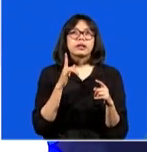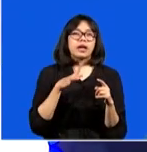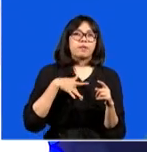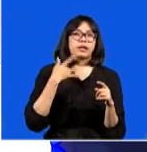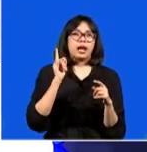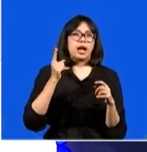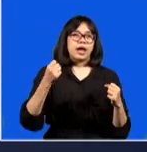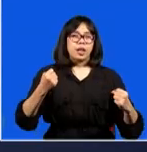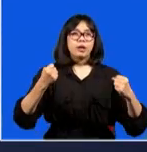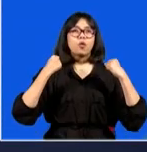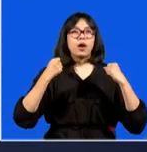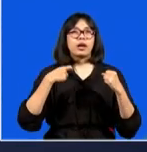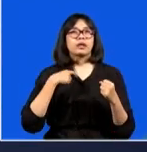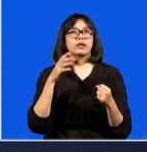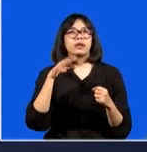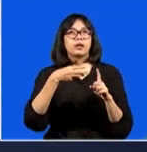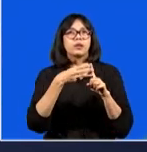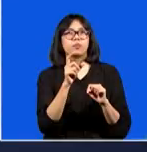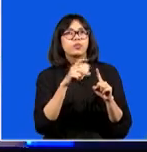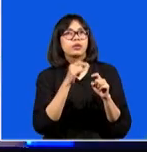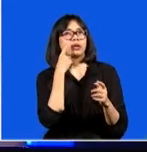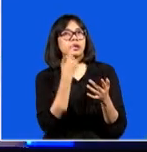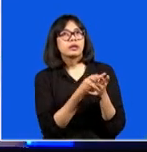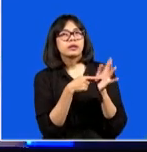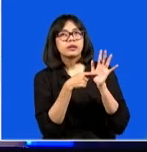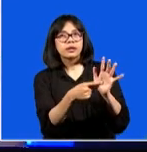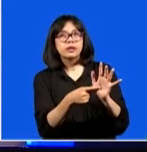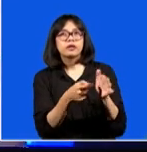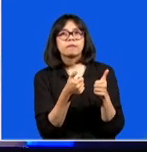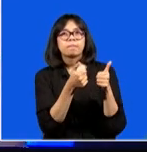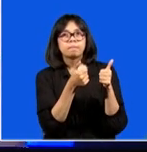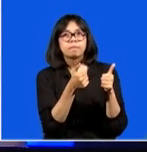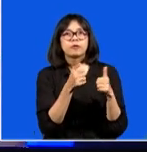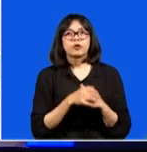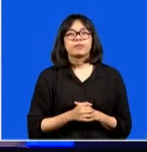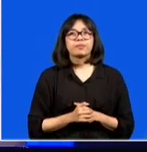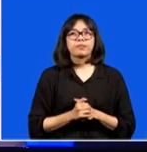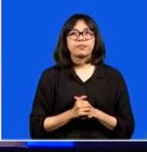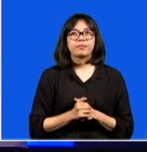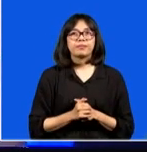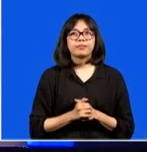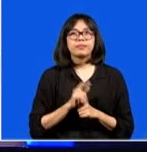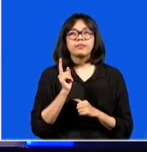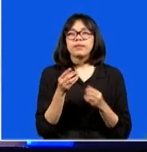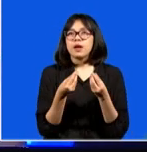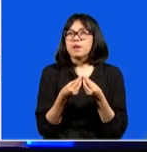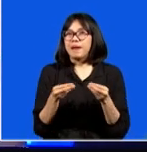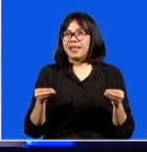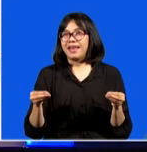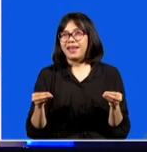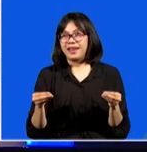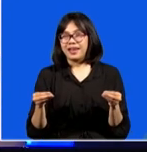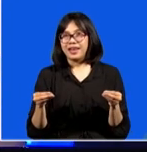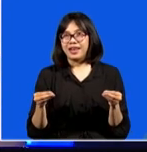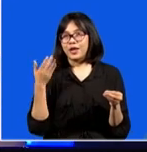bahwa ini loh Budi Kamu sudah pernah lakukan ini lebih baik kamu lakukan berikutnya ada satu materi ketika di